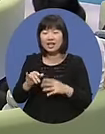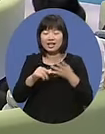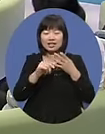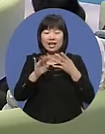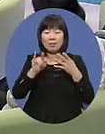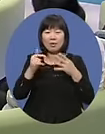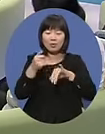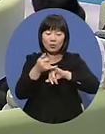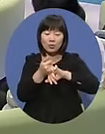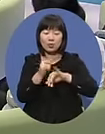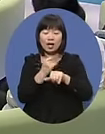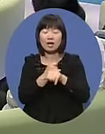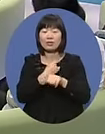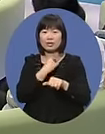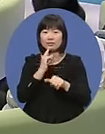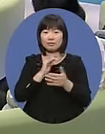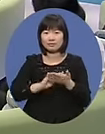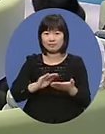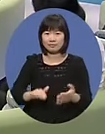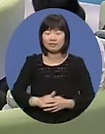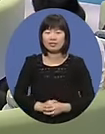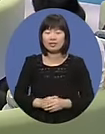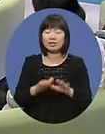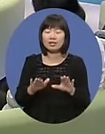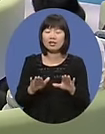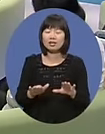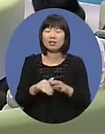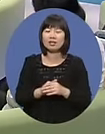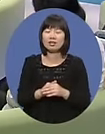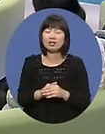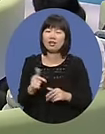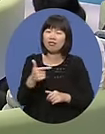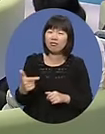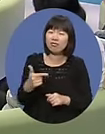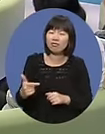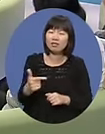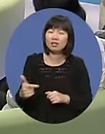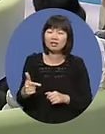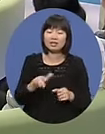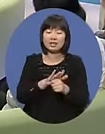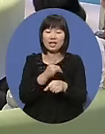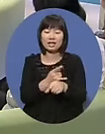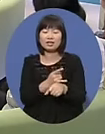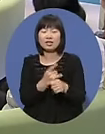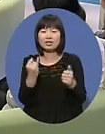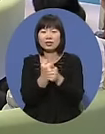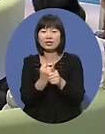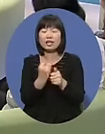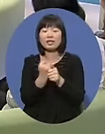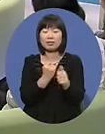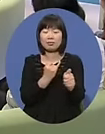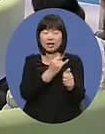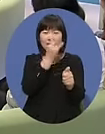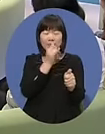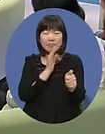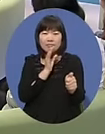꼭 제가 한번 해봐야 되겠습니다. 네. 근데 사실 굉장히 사랑해서 결혼한 남편도